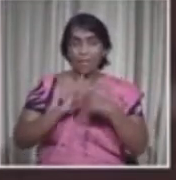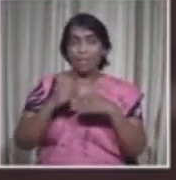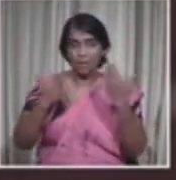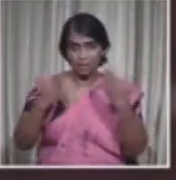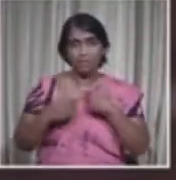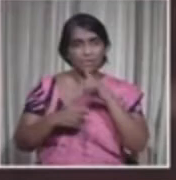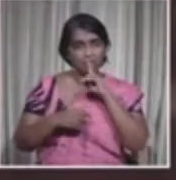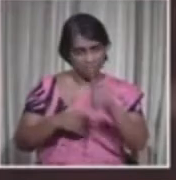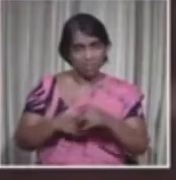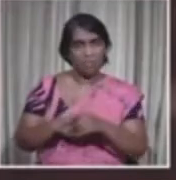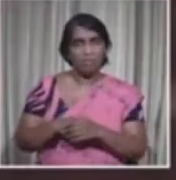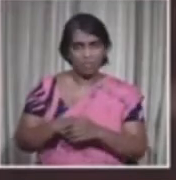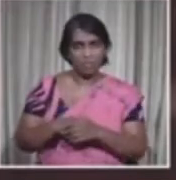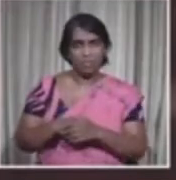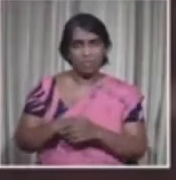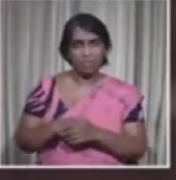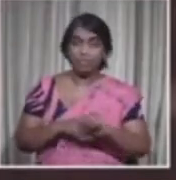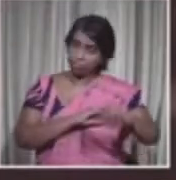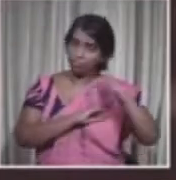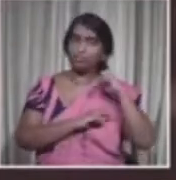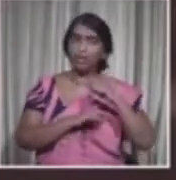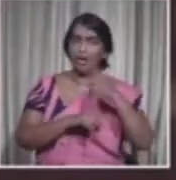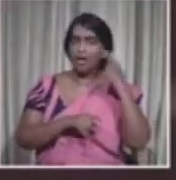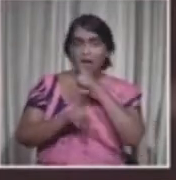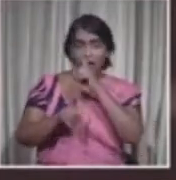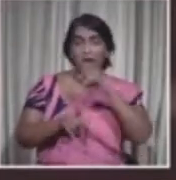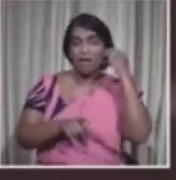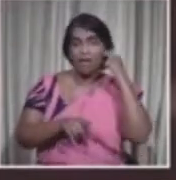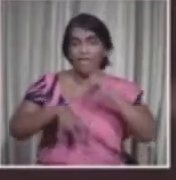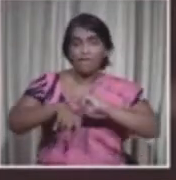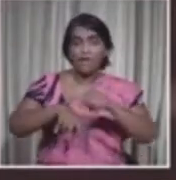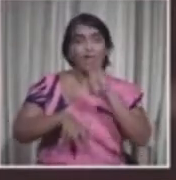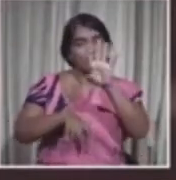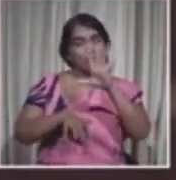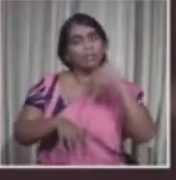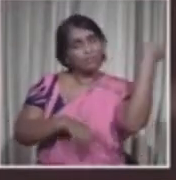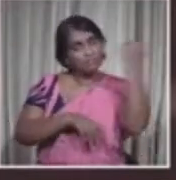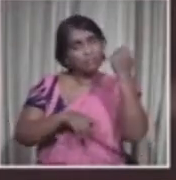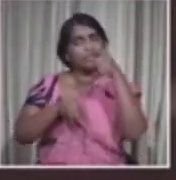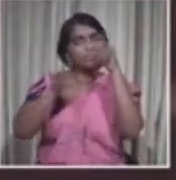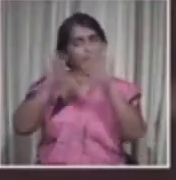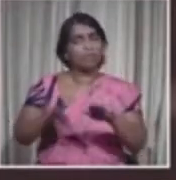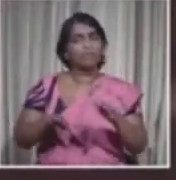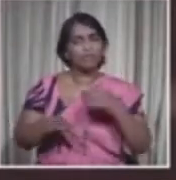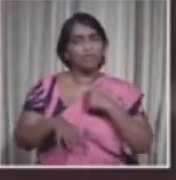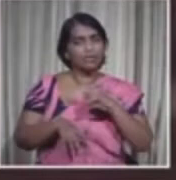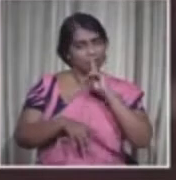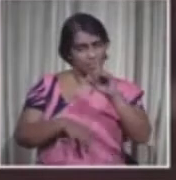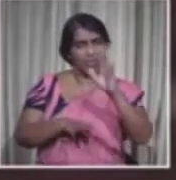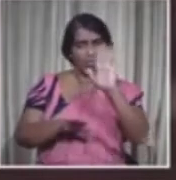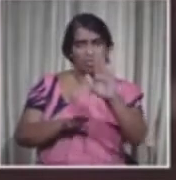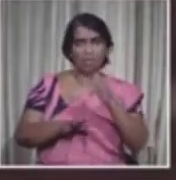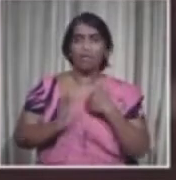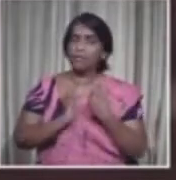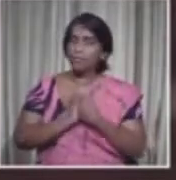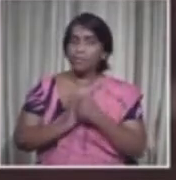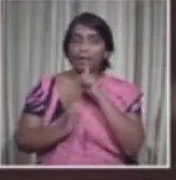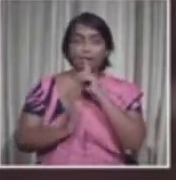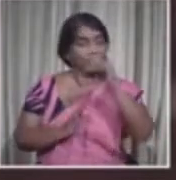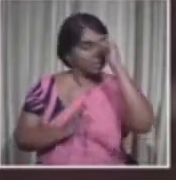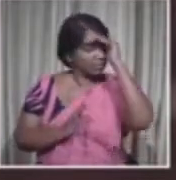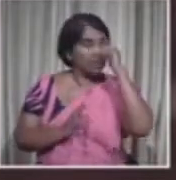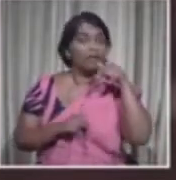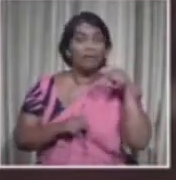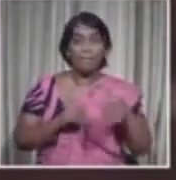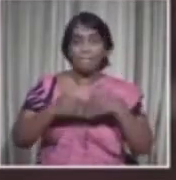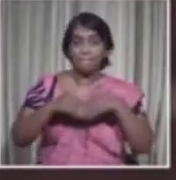කියන්නේ අහගෙන ඉන්න හයිය තියෙන්න. තමුන්නාස පැය විනාඩි 45 කතා කරනවා අනිත් දවස්වල. අපි කියන කොහොමද කතා කරන්නේ? ගඩු කතානායකතුමනි